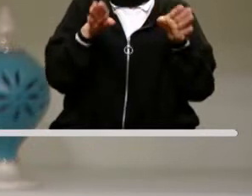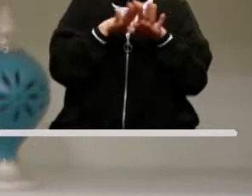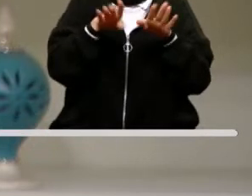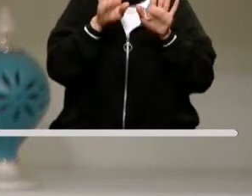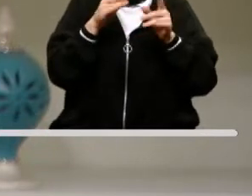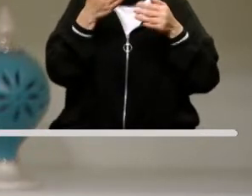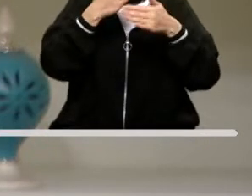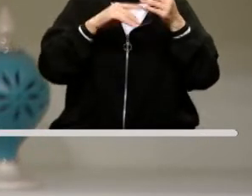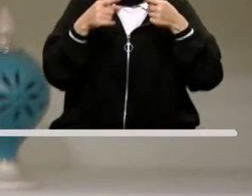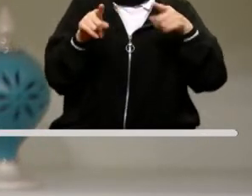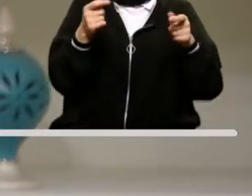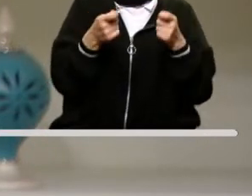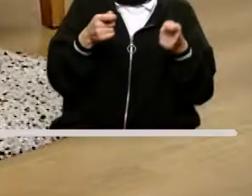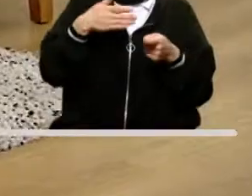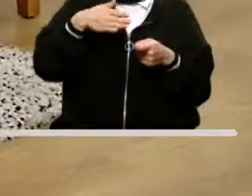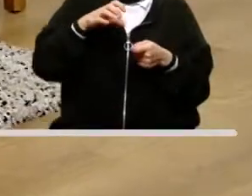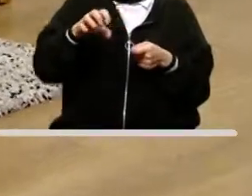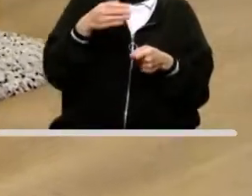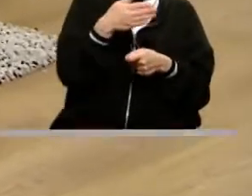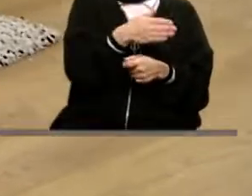tabii ki muhtelif işler köşemize geçiyoruz.